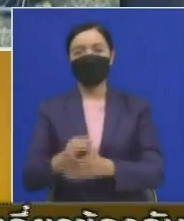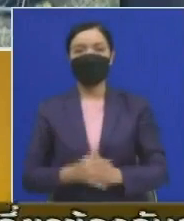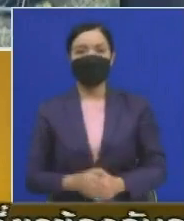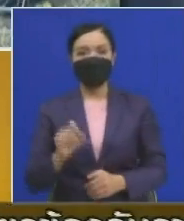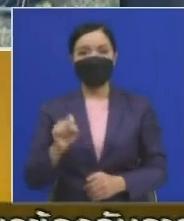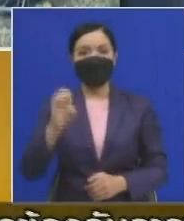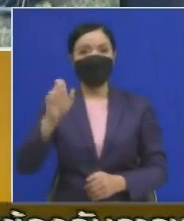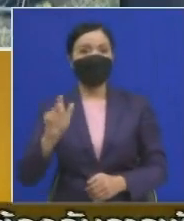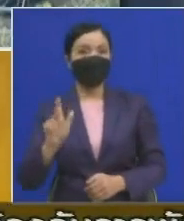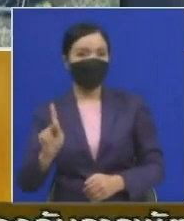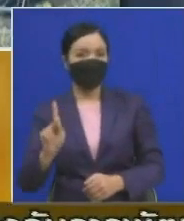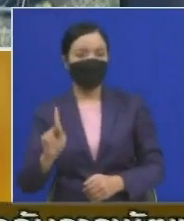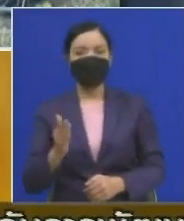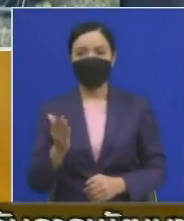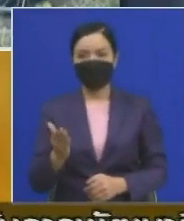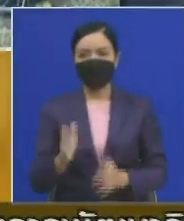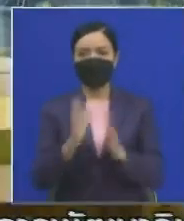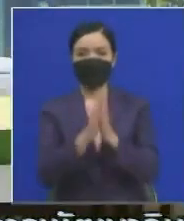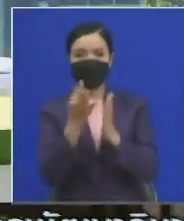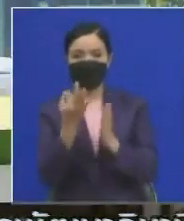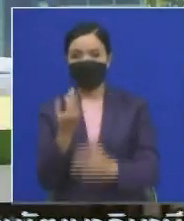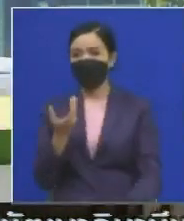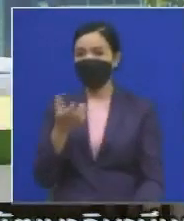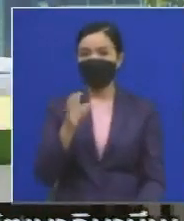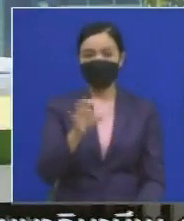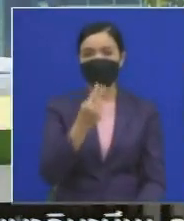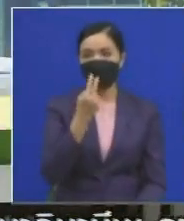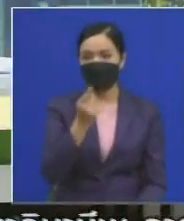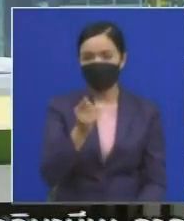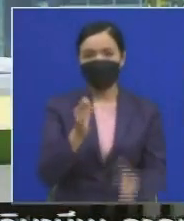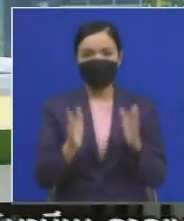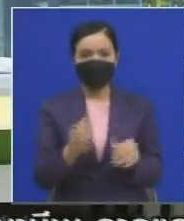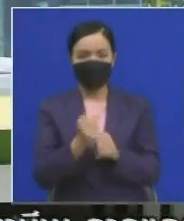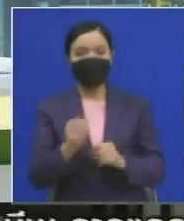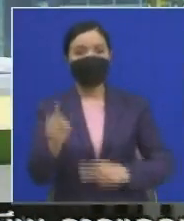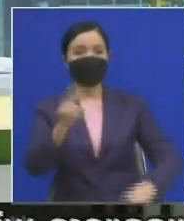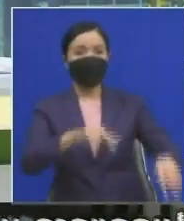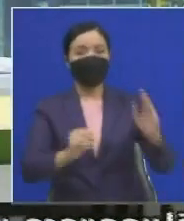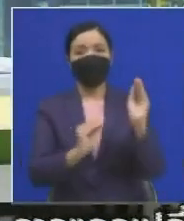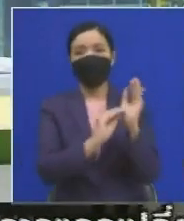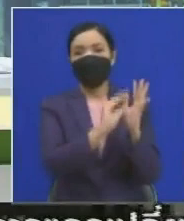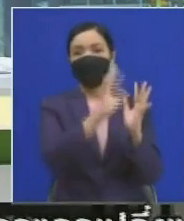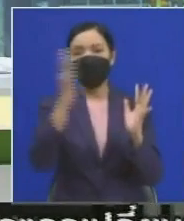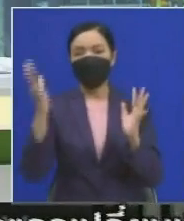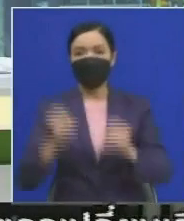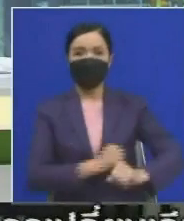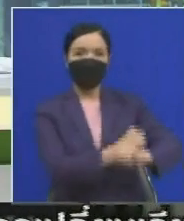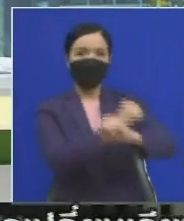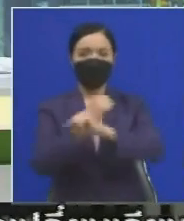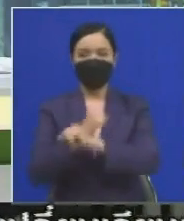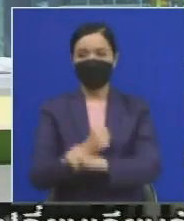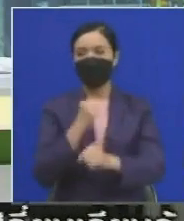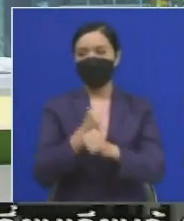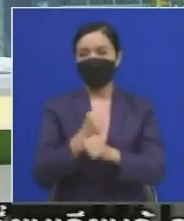บาร